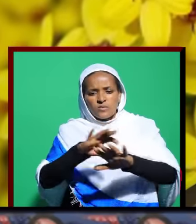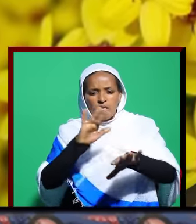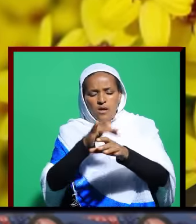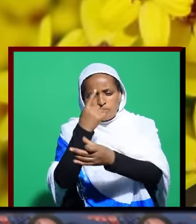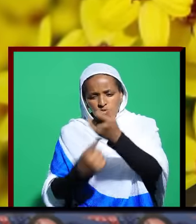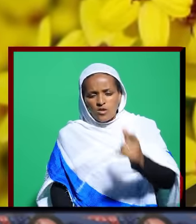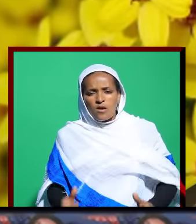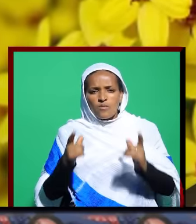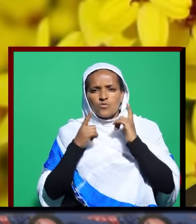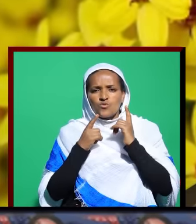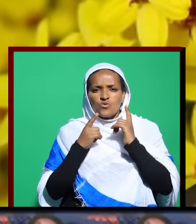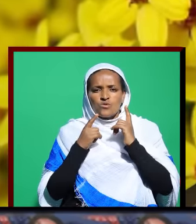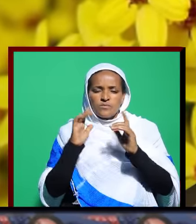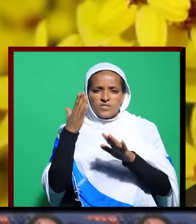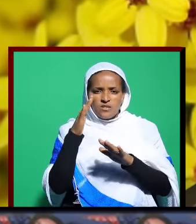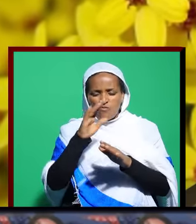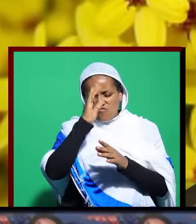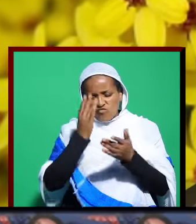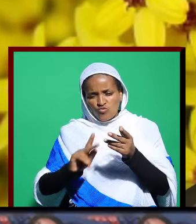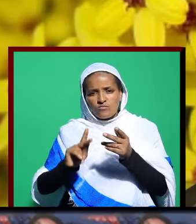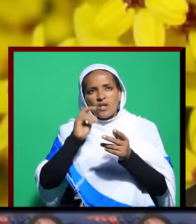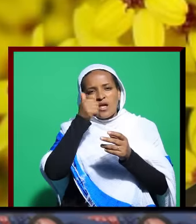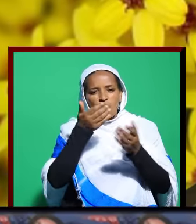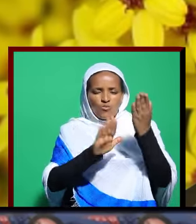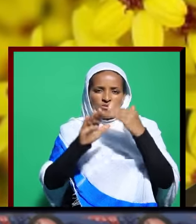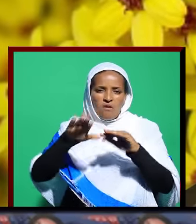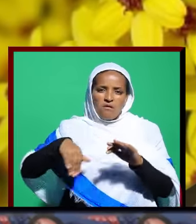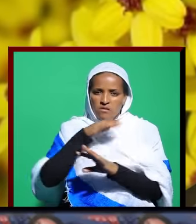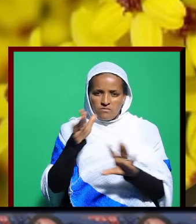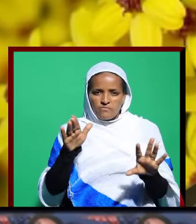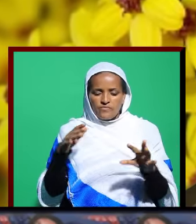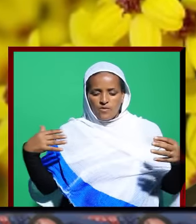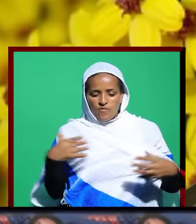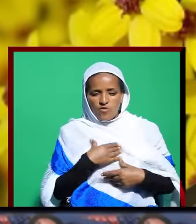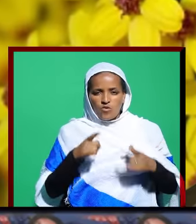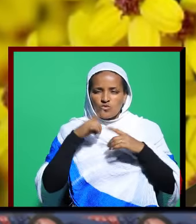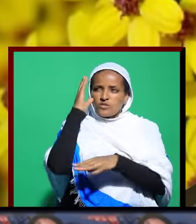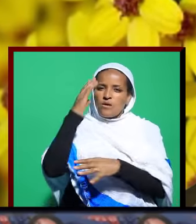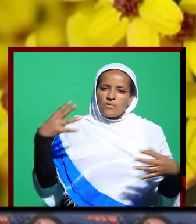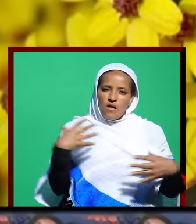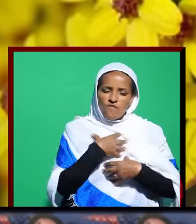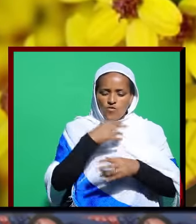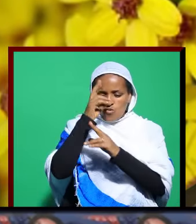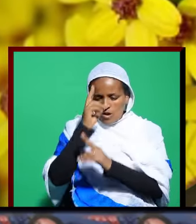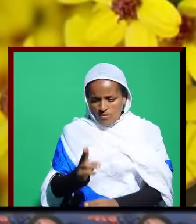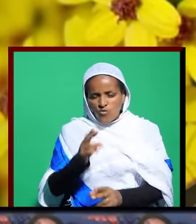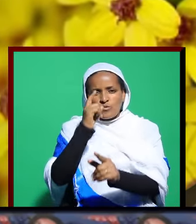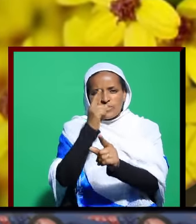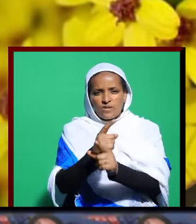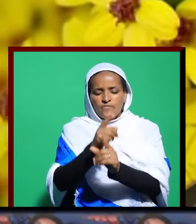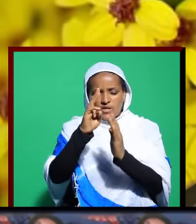እዚህ ምድር ላይ ብቻ የምንኖር ይመስለናል፣ የሚነቀንቀን የሌለ ይመስለናል። በፍጹም እንሄዳለን። እና በፍርሃት ኑሩ ማለት እግዚአብሔርን እየፈራችሁ